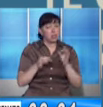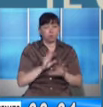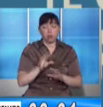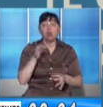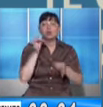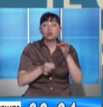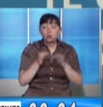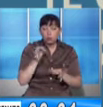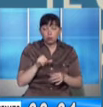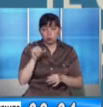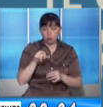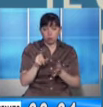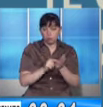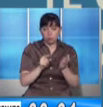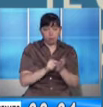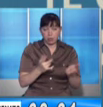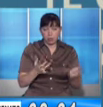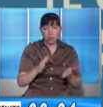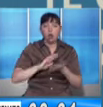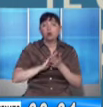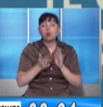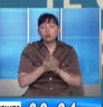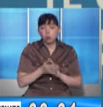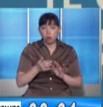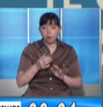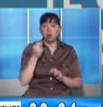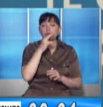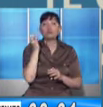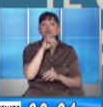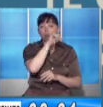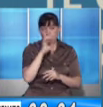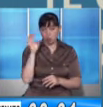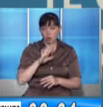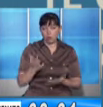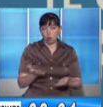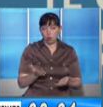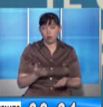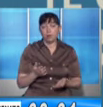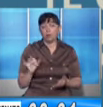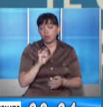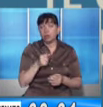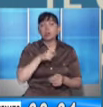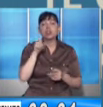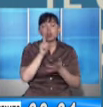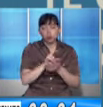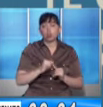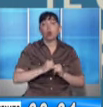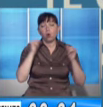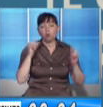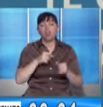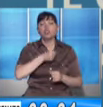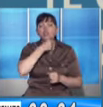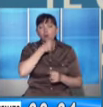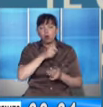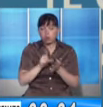Judecătorii moldoveni au pensii, au condiții de pensionare mai bune decât cei europeni și noi considerăm că ar trebui majorat în cazul lor și vârsta de pensionare și numărul de ani